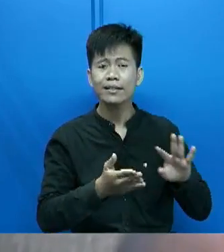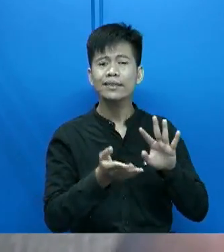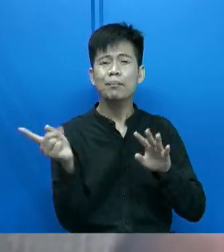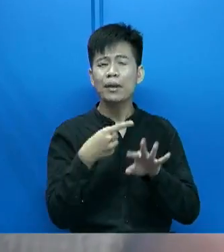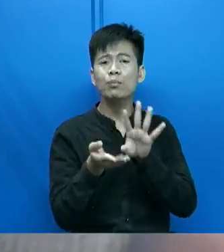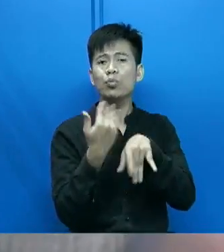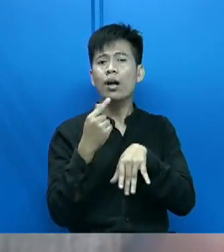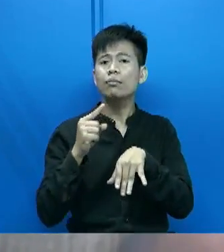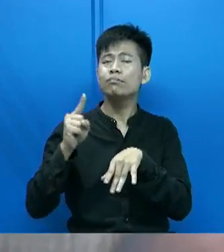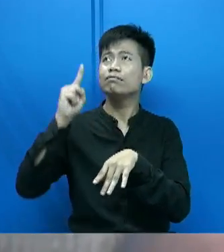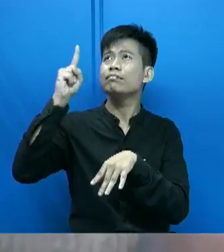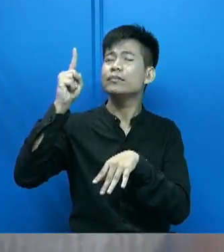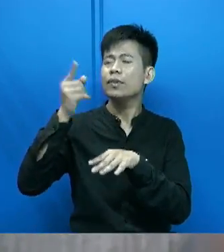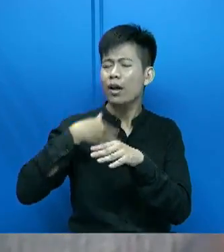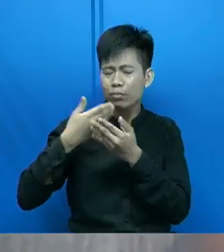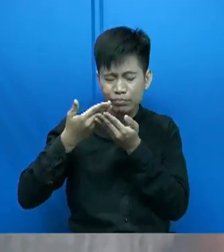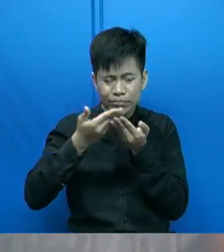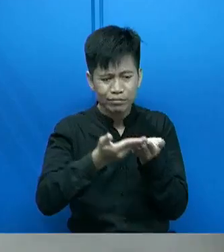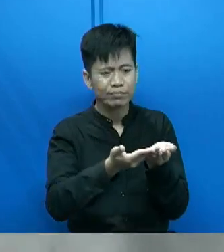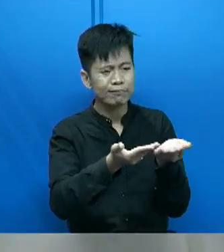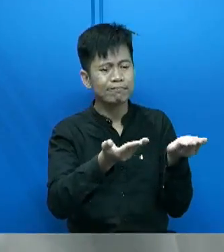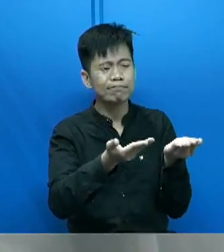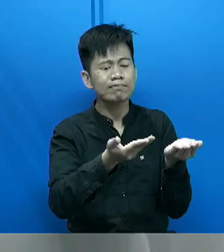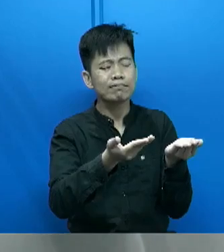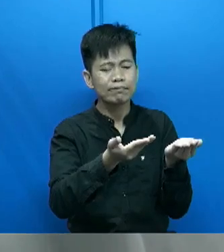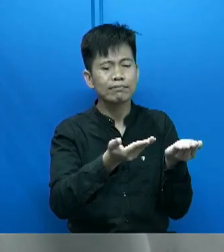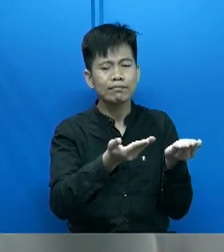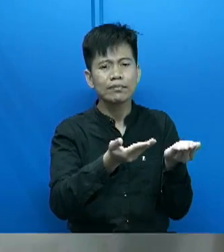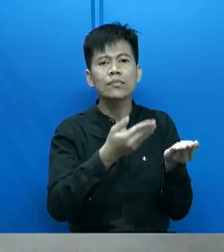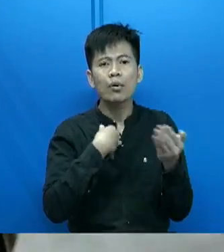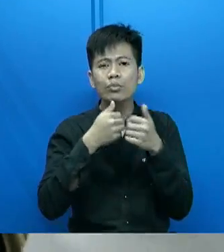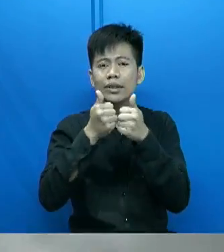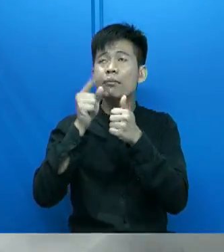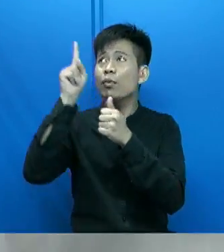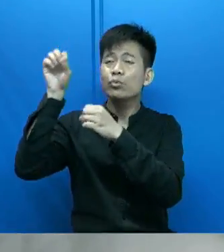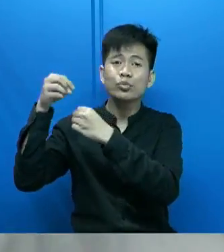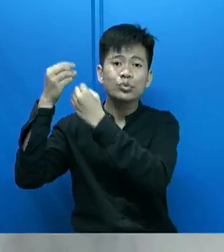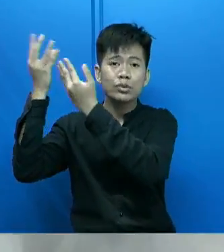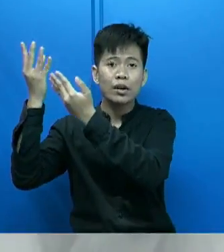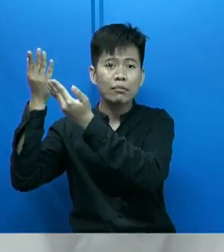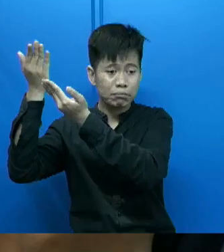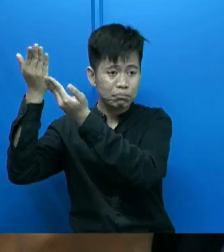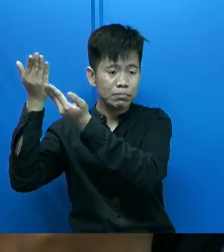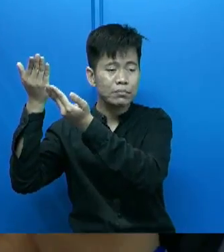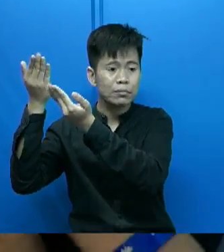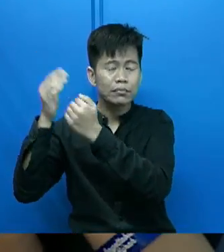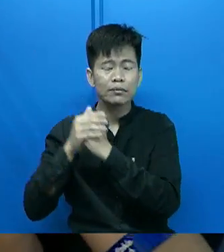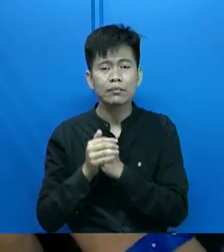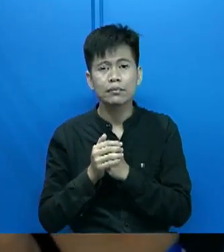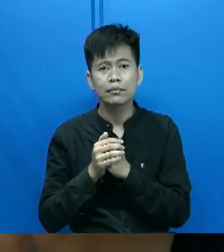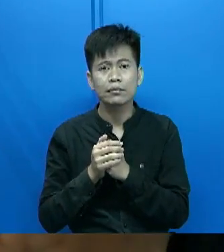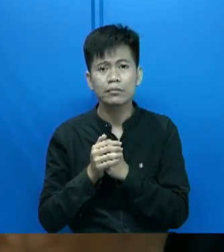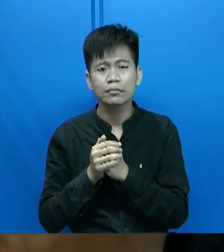kepada Rabbmu. Aku ridho dengan amalmu dan Kau pun akan ridho dengan pemberianku. Aku siapkan surga untukmu. Allahumma tadayya'an